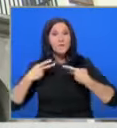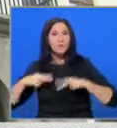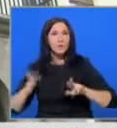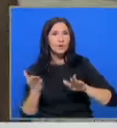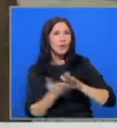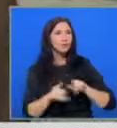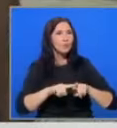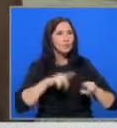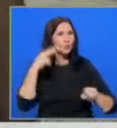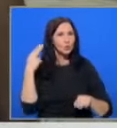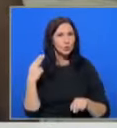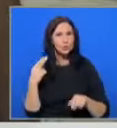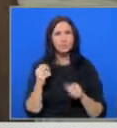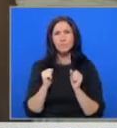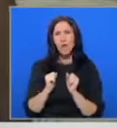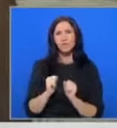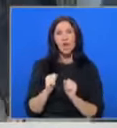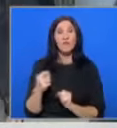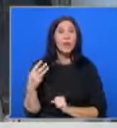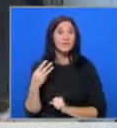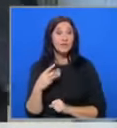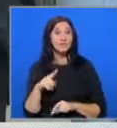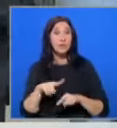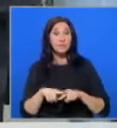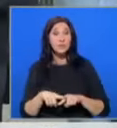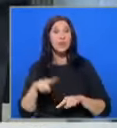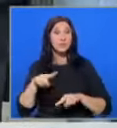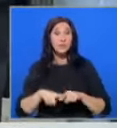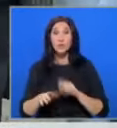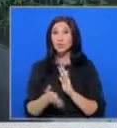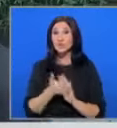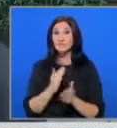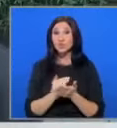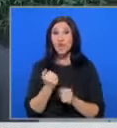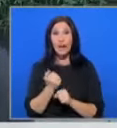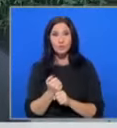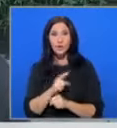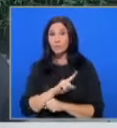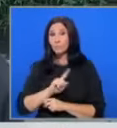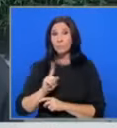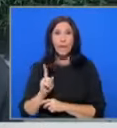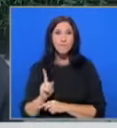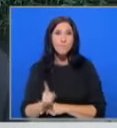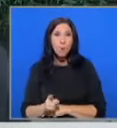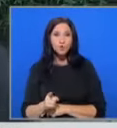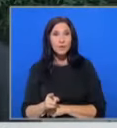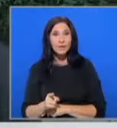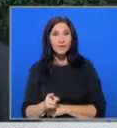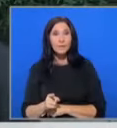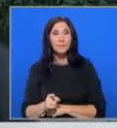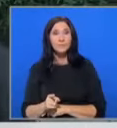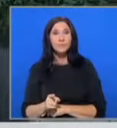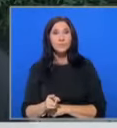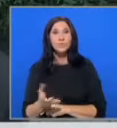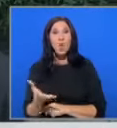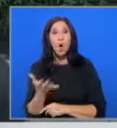на прокуратурата. Ми очакваме ефективна присъда и съда да си свърши работата. Не може да